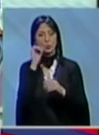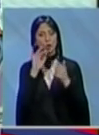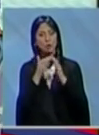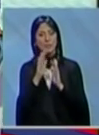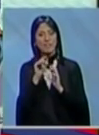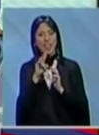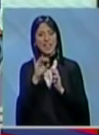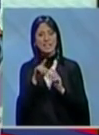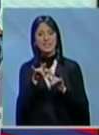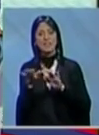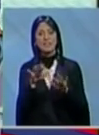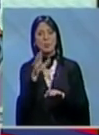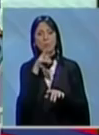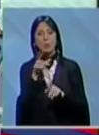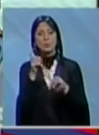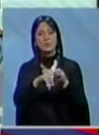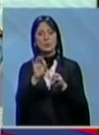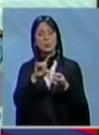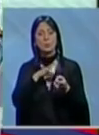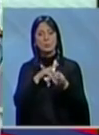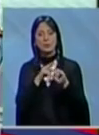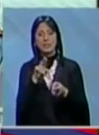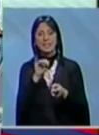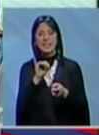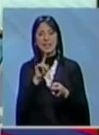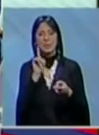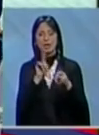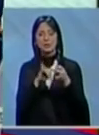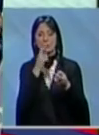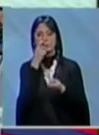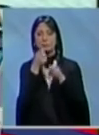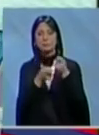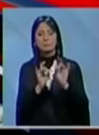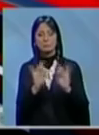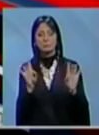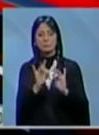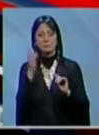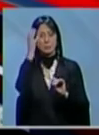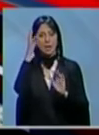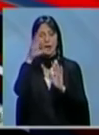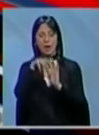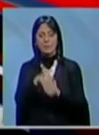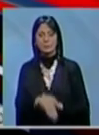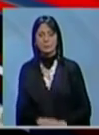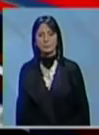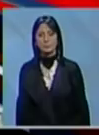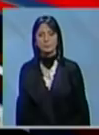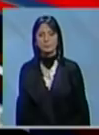სოფელ ველისციხესთან განვითარებულ მოვლენებს უკავშირდება. ჟანა დიდებაშვილ ვთავთ დეტალებით პირდაპირ ეთერში თელავიდან. ჟანა გისმენთ.